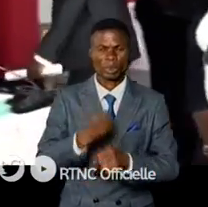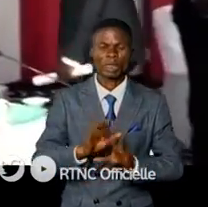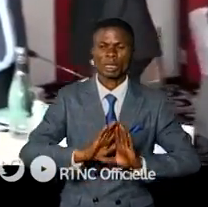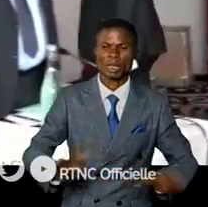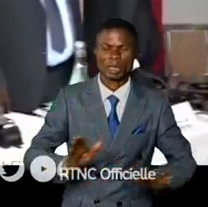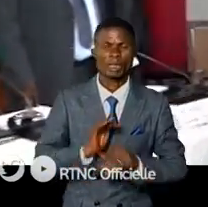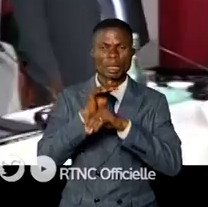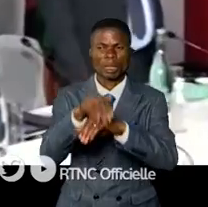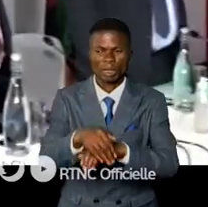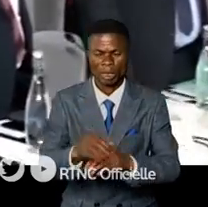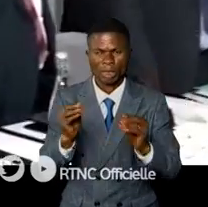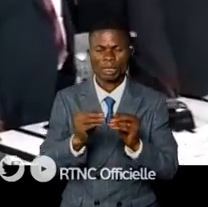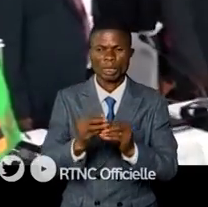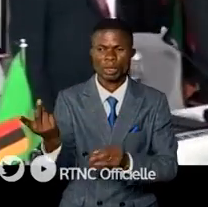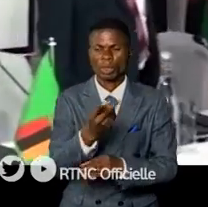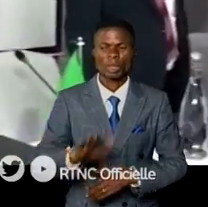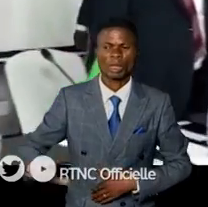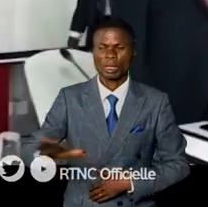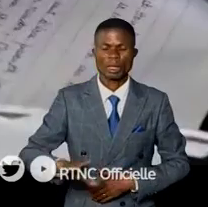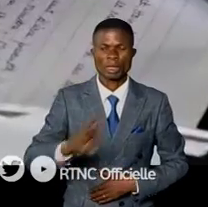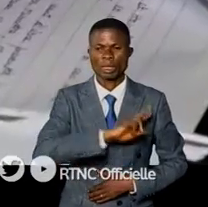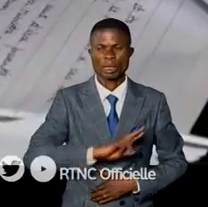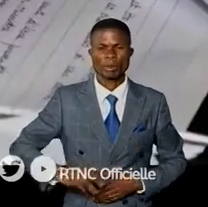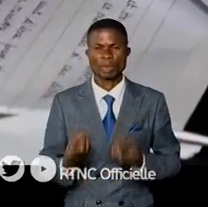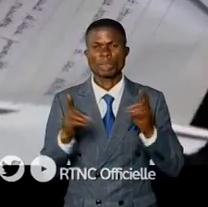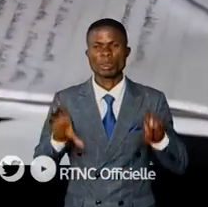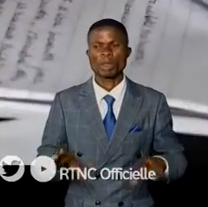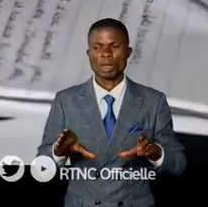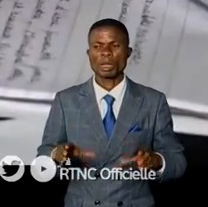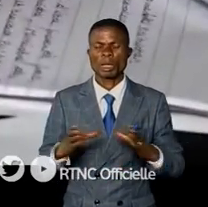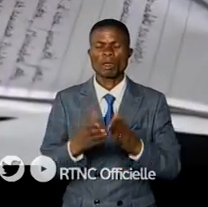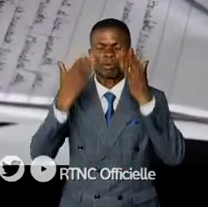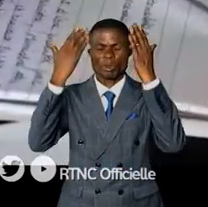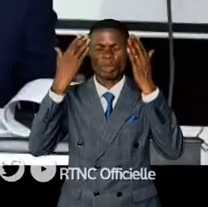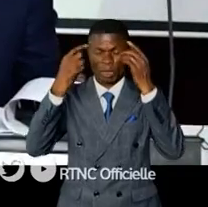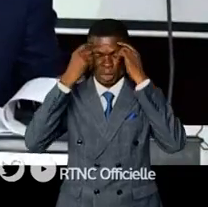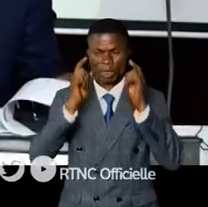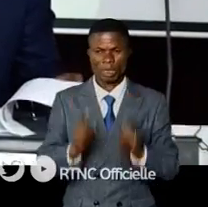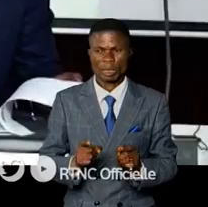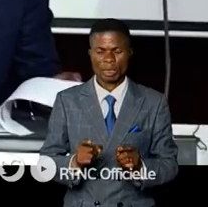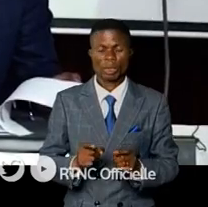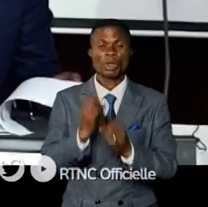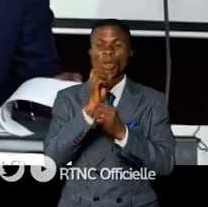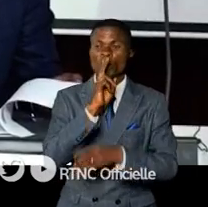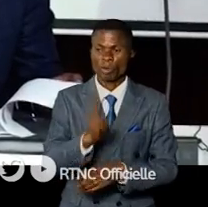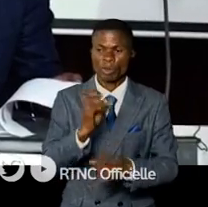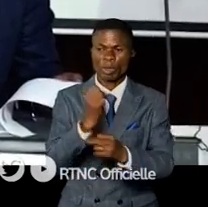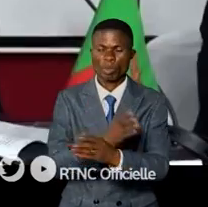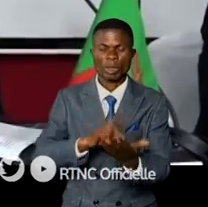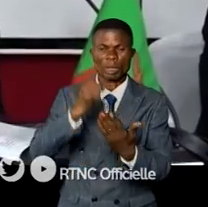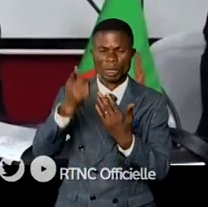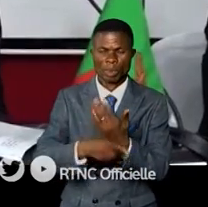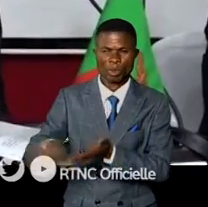aux participants de la réunion bilatérale RDC-Zambie pour se mettre d'accord en ce qui concerne la concrétisation du projet